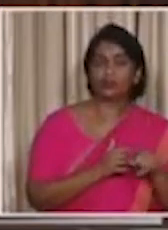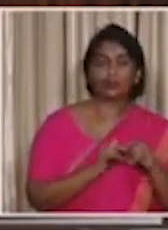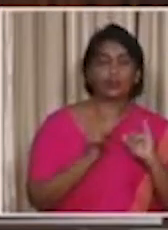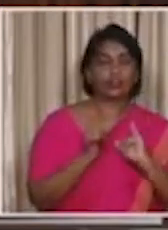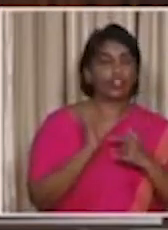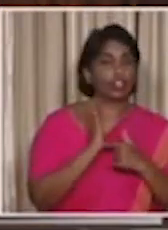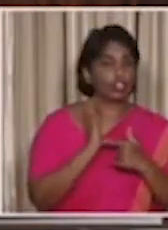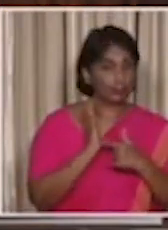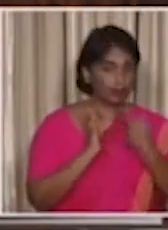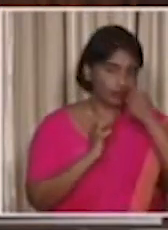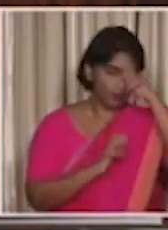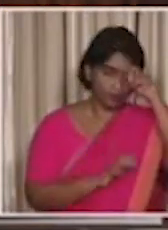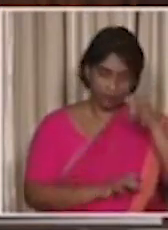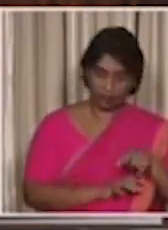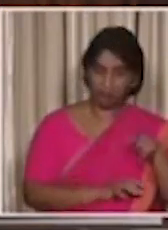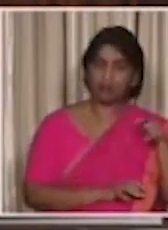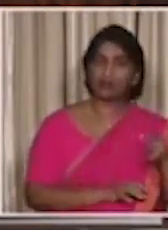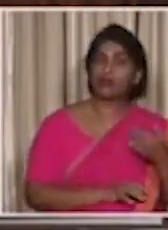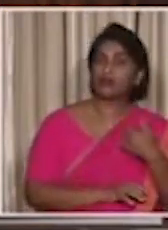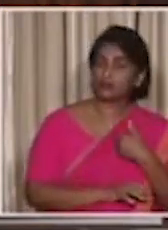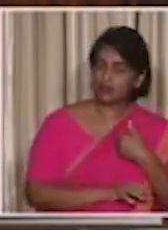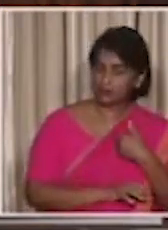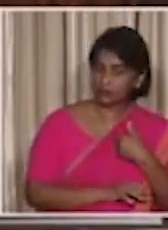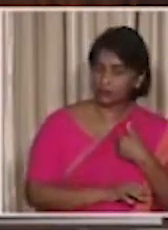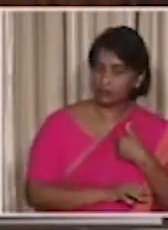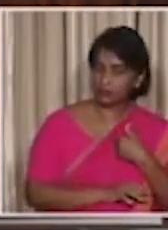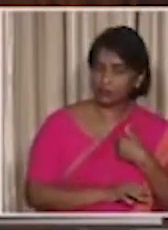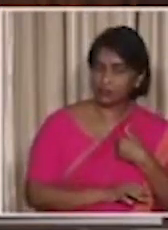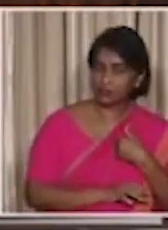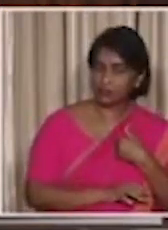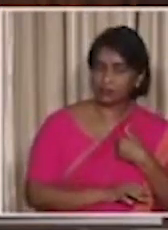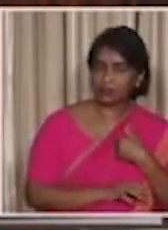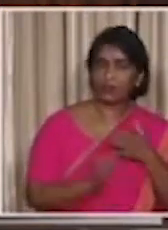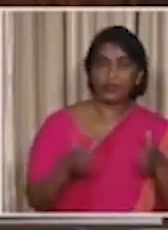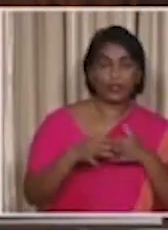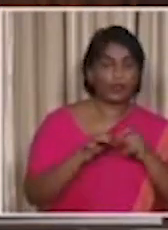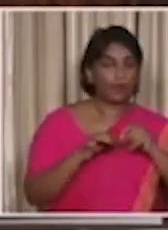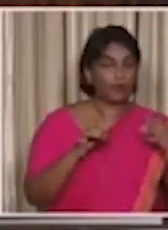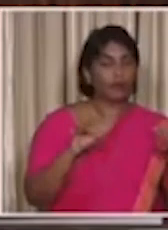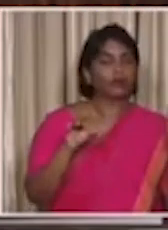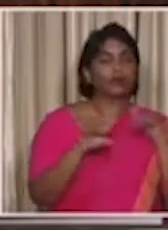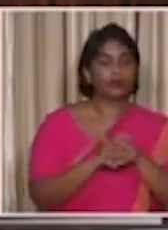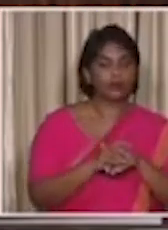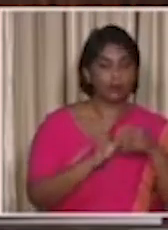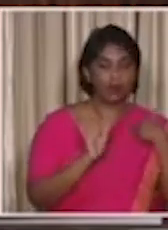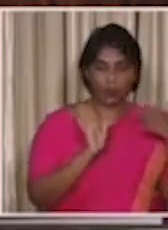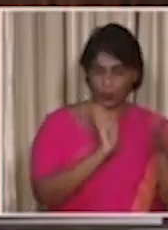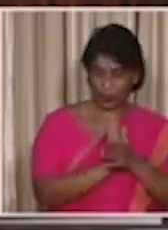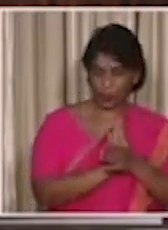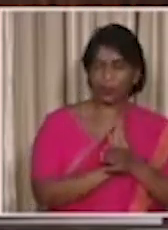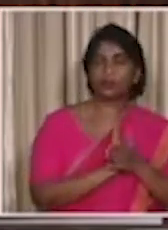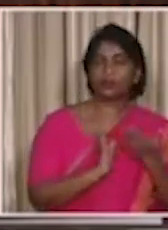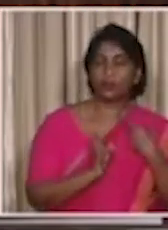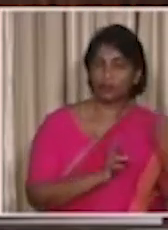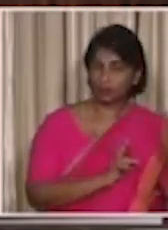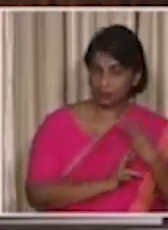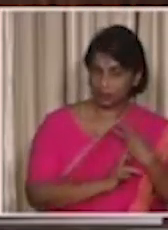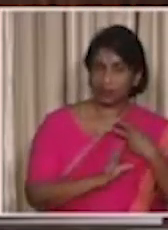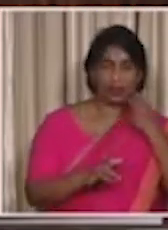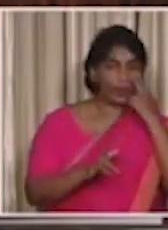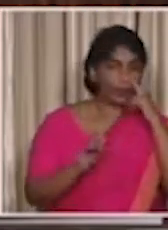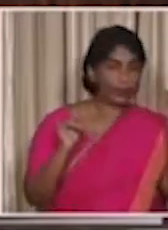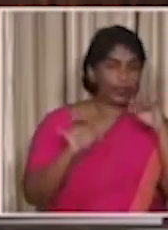මූර්ති තොණ්ඩමන් මහතාත් මමත් කැබිනට් මණ්ඩලයට පත් වුණේ එකට. අප දෙදෙනා